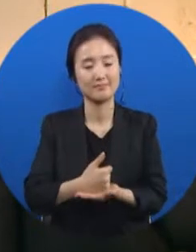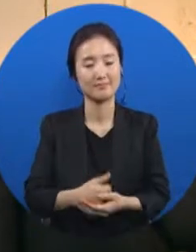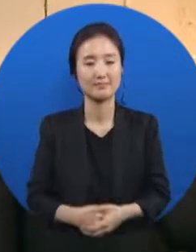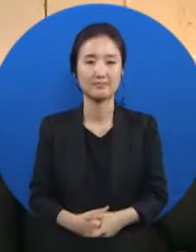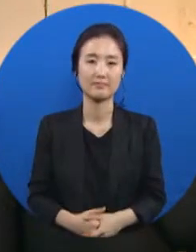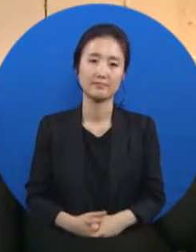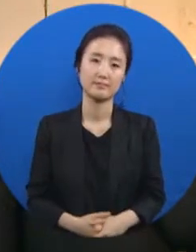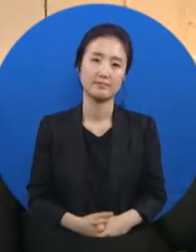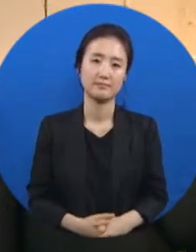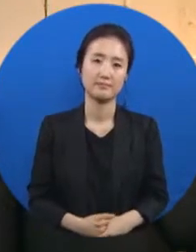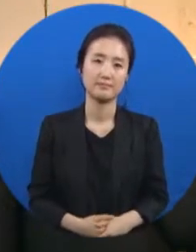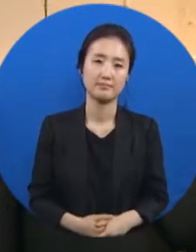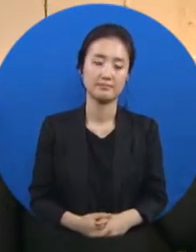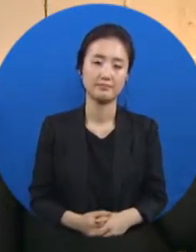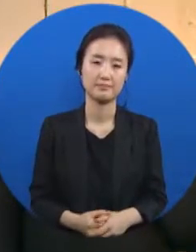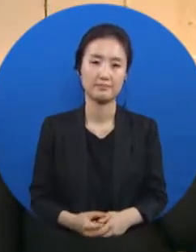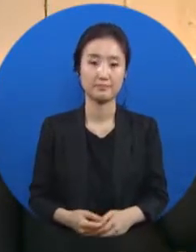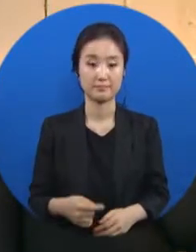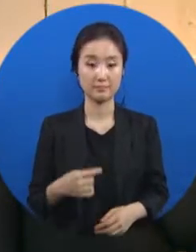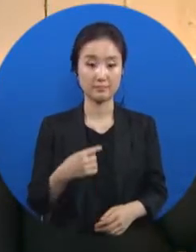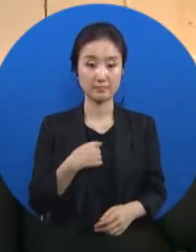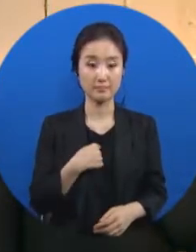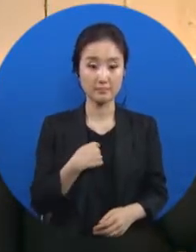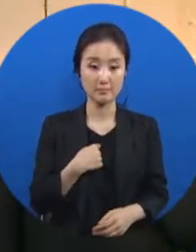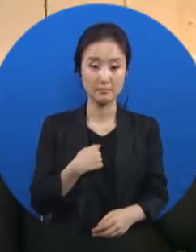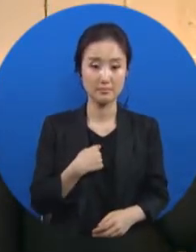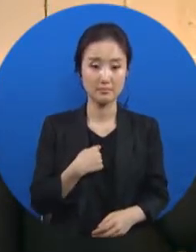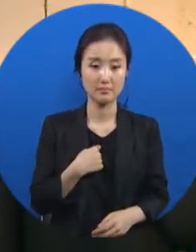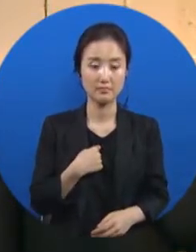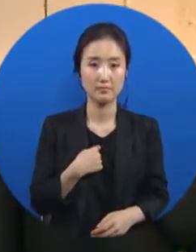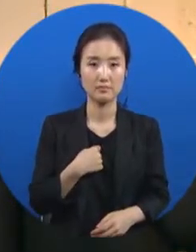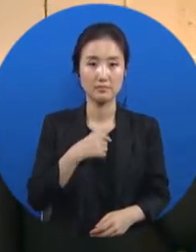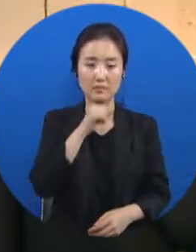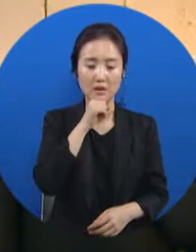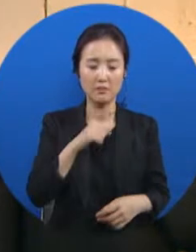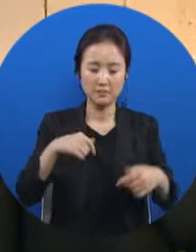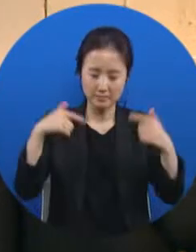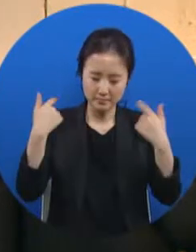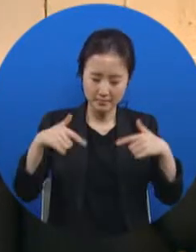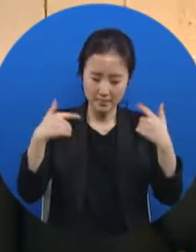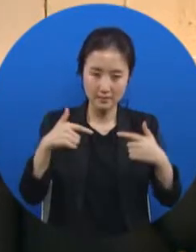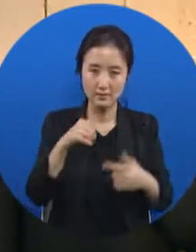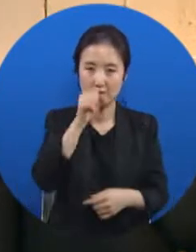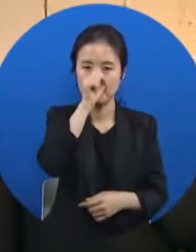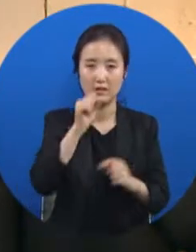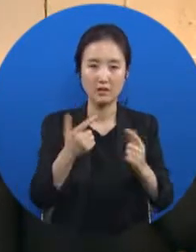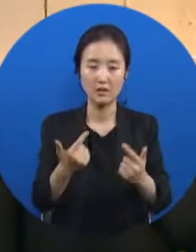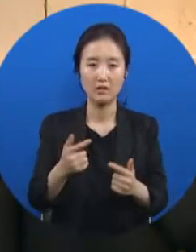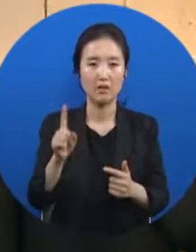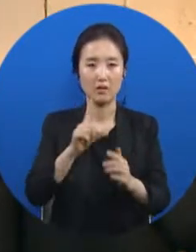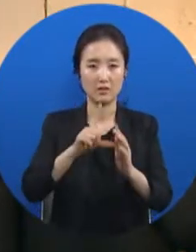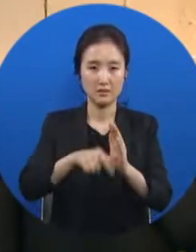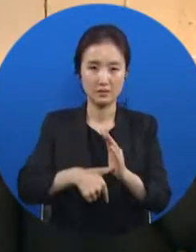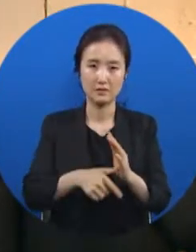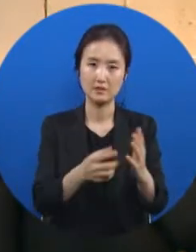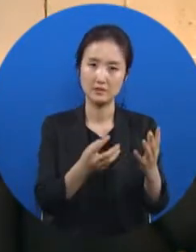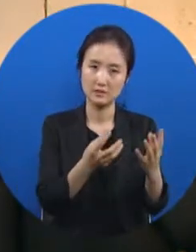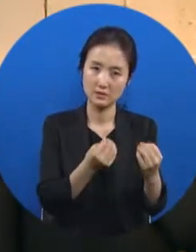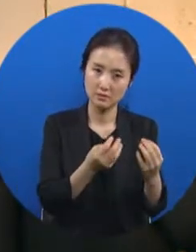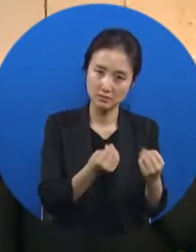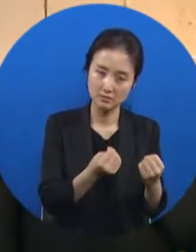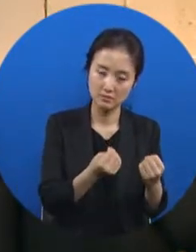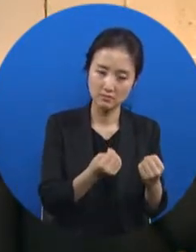저는 전 성적이 잘 나오는 건 아니고 그때그때 한 번씩 잘 나와요. 어느 날 산수, 옛날에 산수.